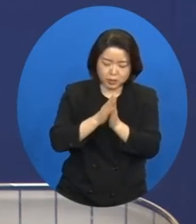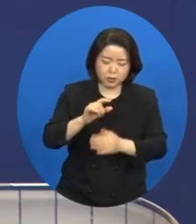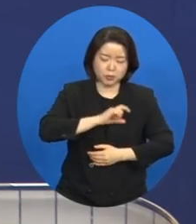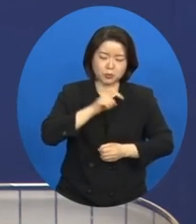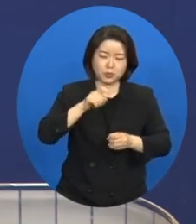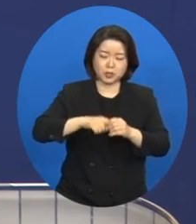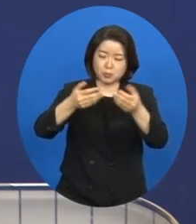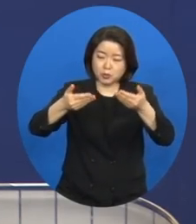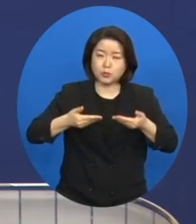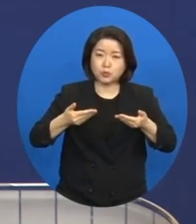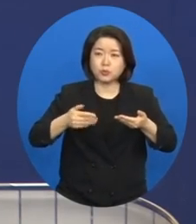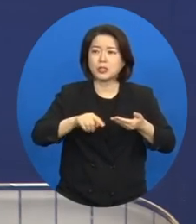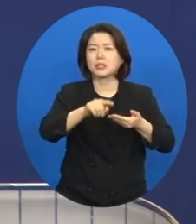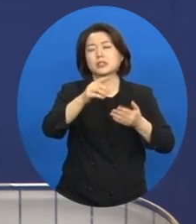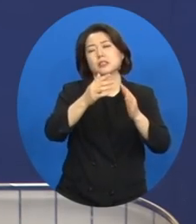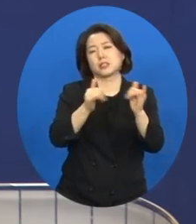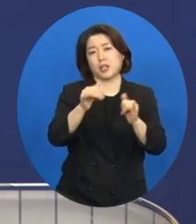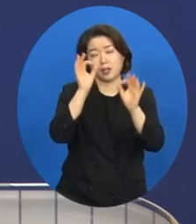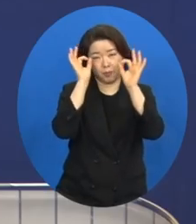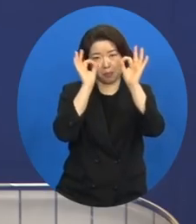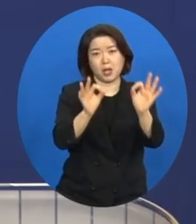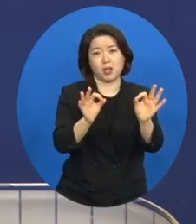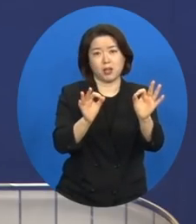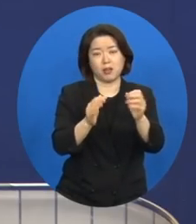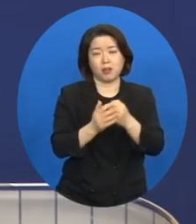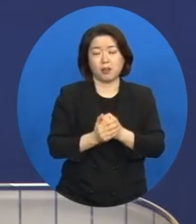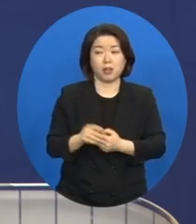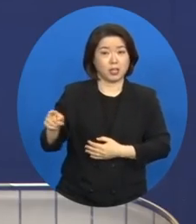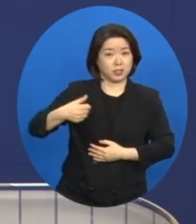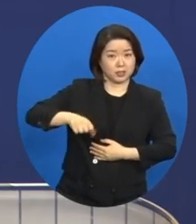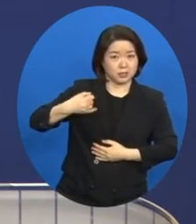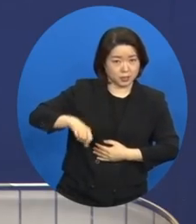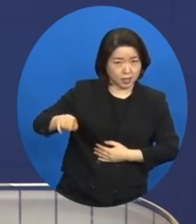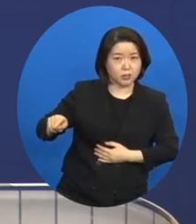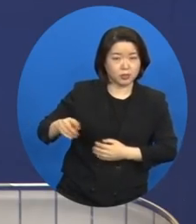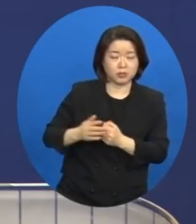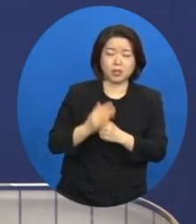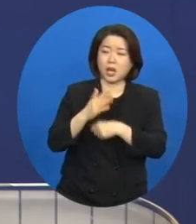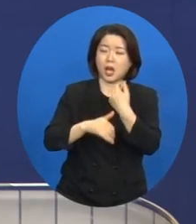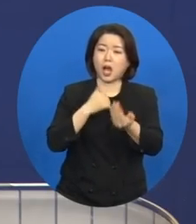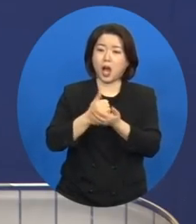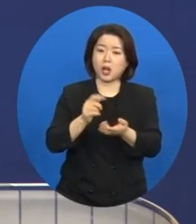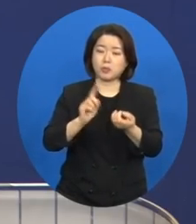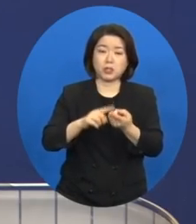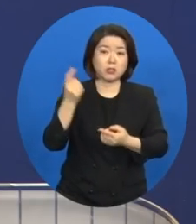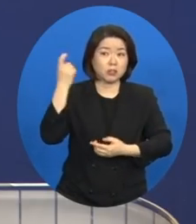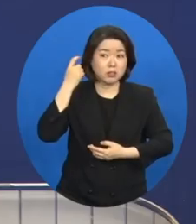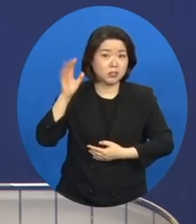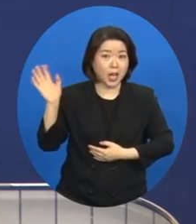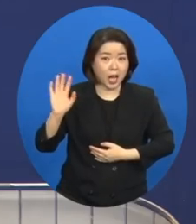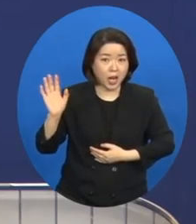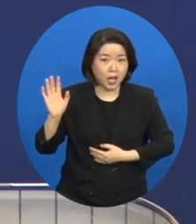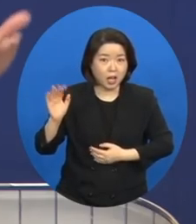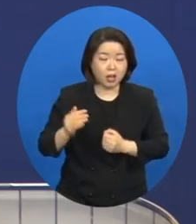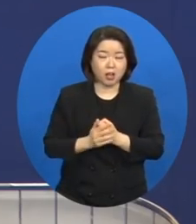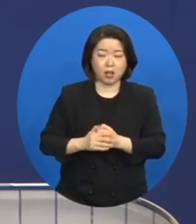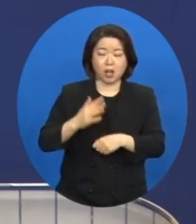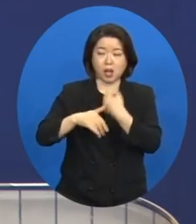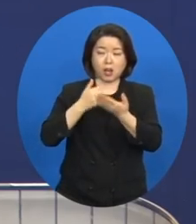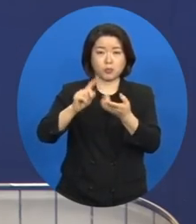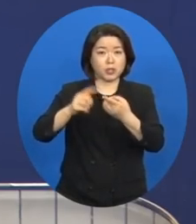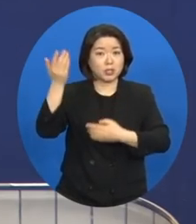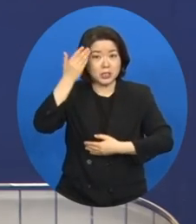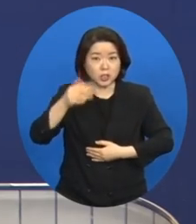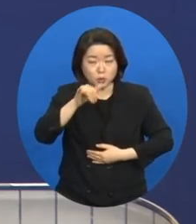분들을 보게 됩니다. 그 자녀들이요, 하나님에 대해서 들어보지 못한 게 아닙니다. 하나님에 대한 지식도 알고